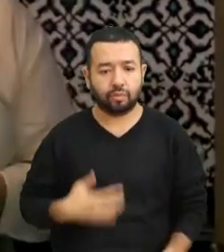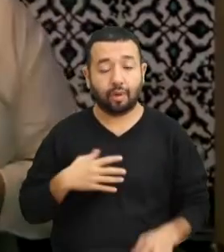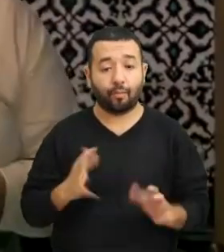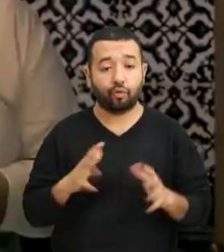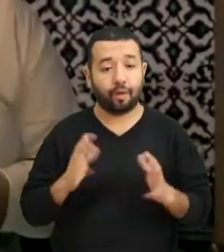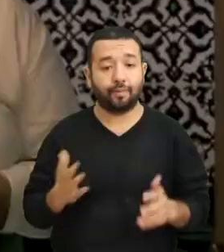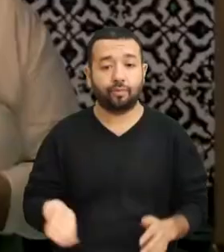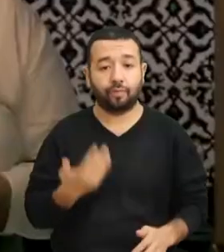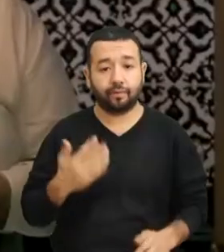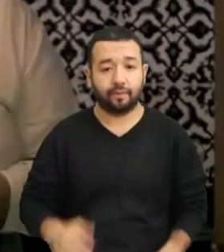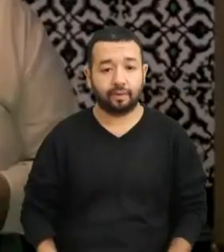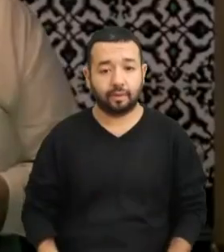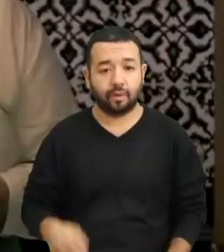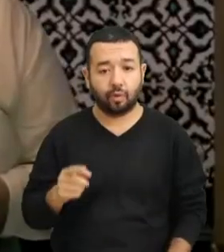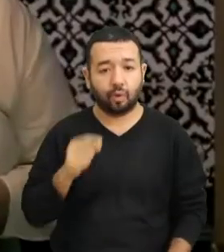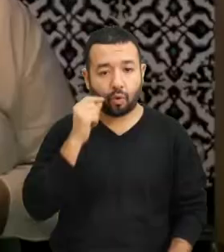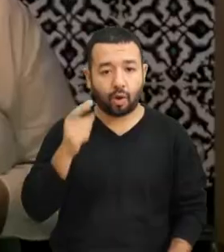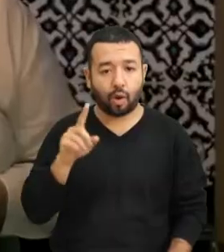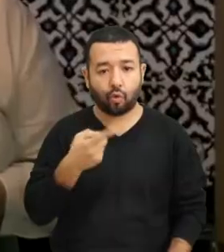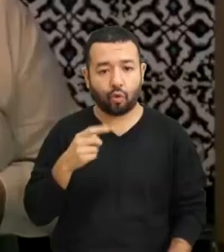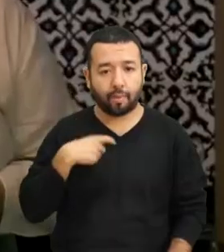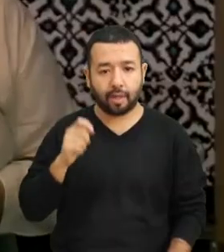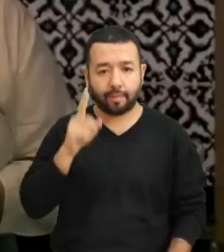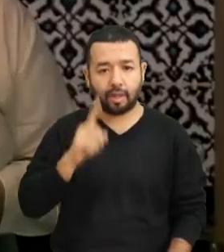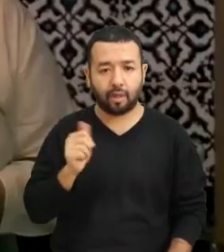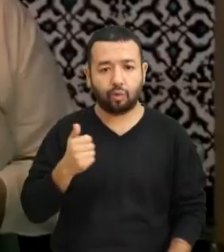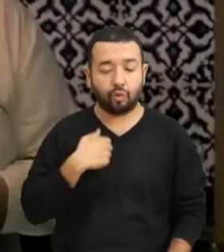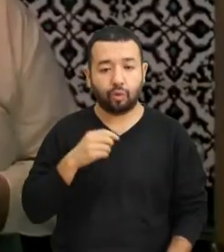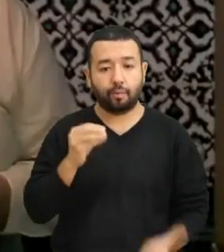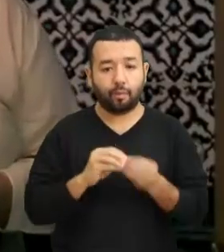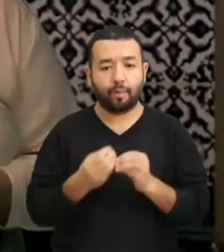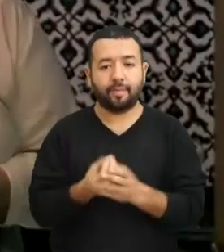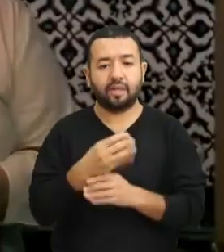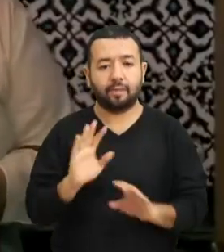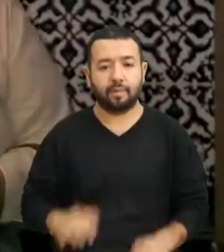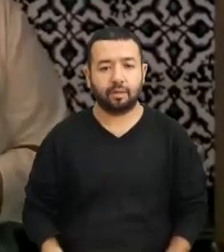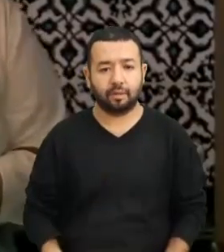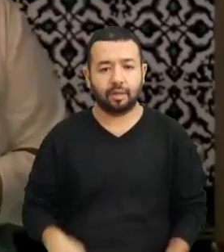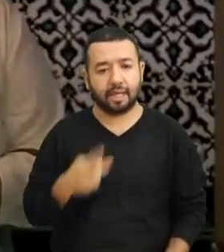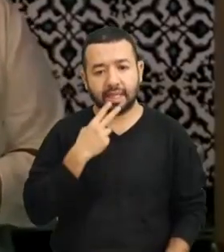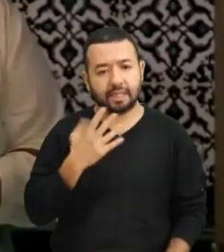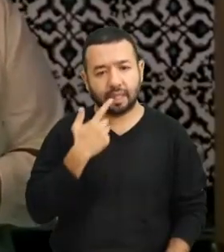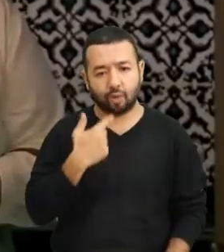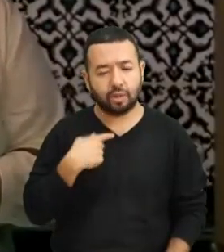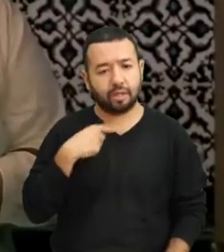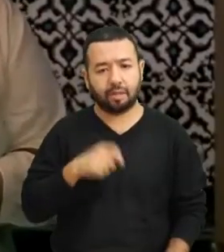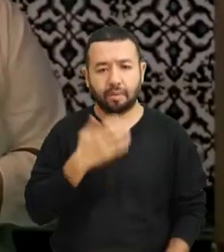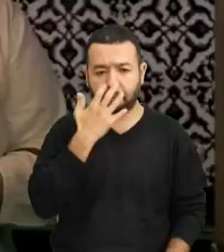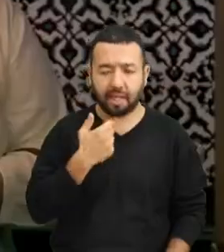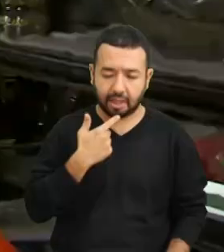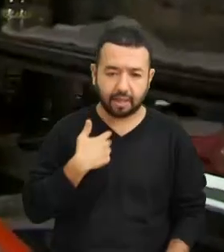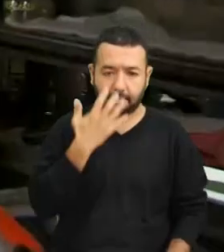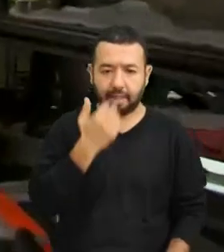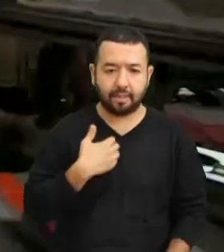bozulursa bozulsun. Yani oğlan daha yönetmenlik yaptığı ilk günde hasse çıkarma. Kız ne diyorsa yapalım. Bekleyin dedi,